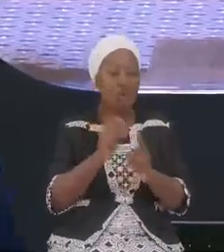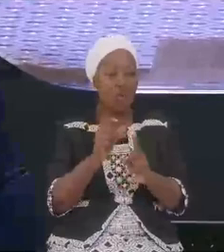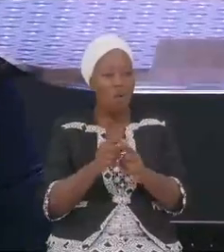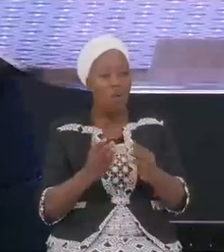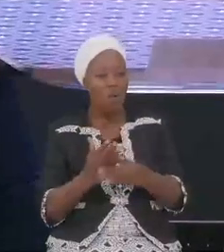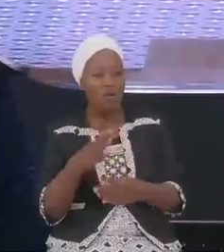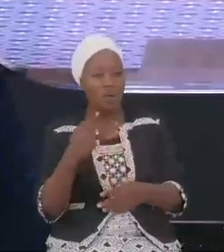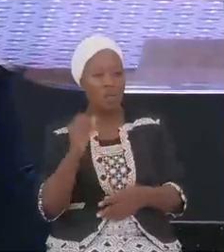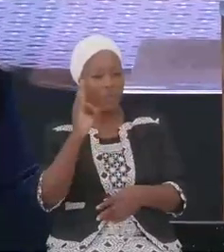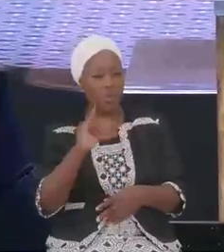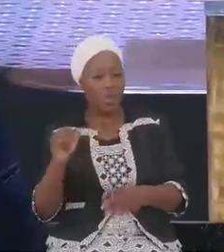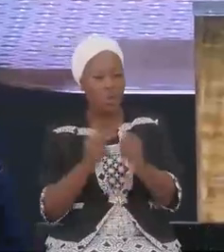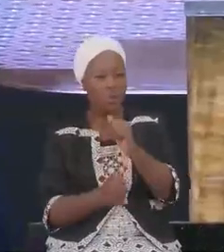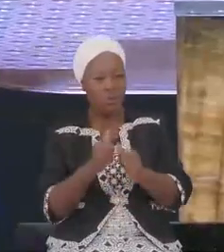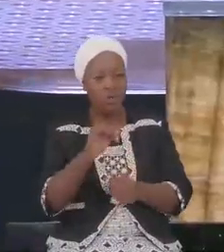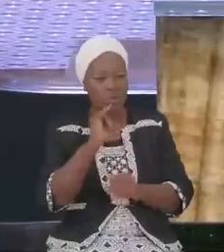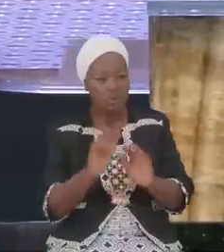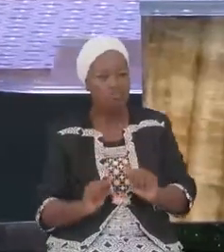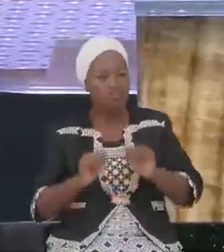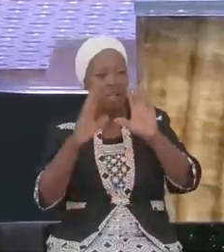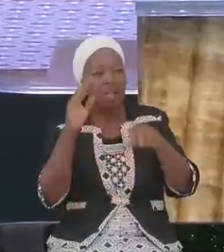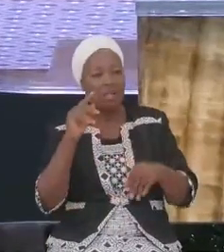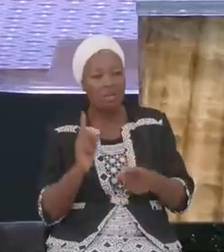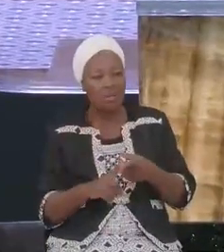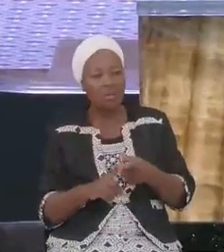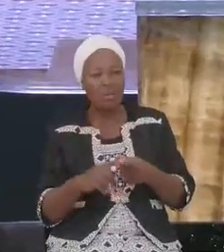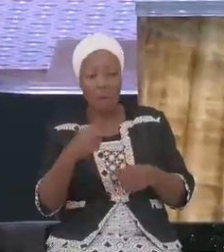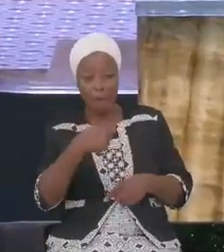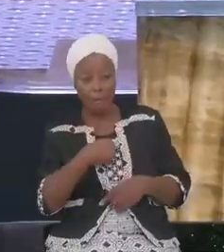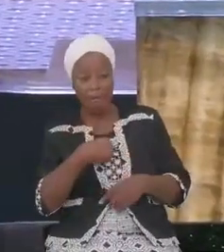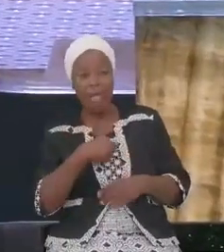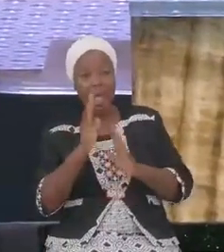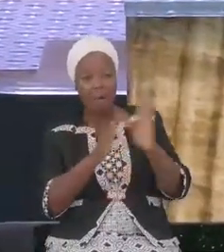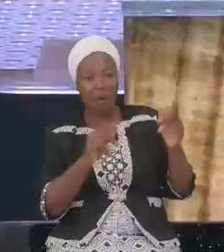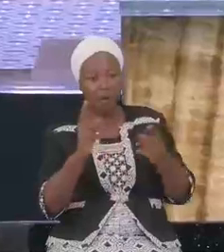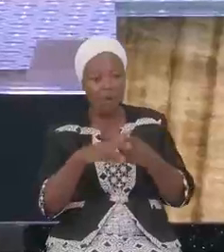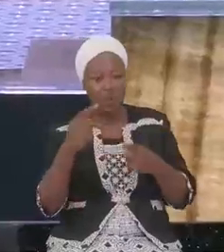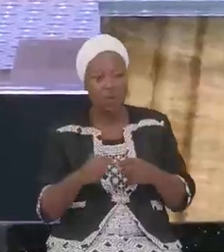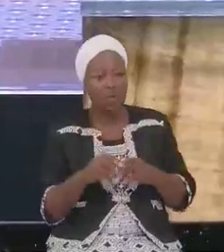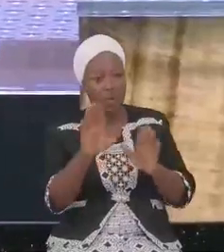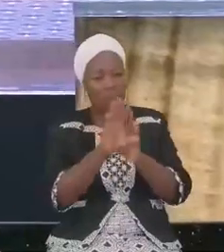prédication qui m'a été confiée d'après l'ordre de Dieu, notre